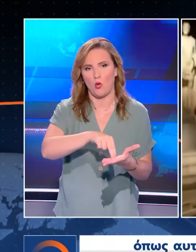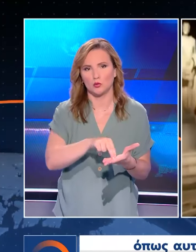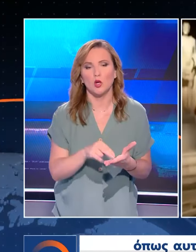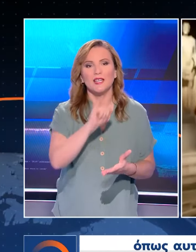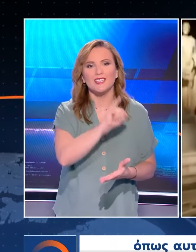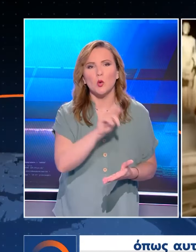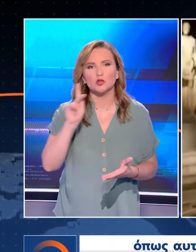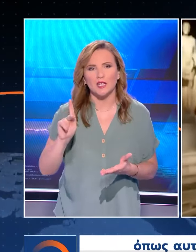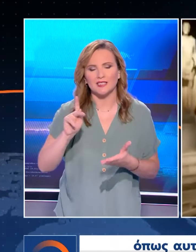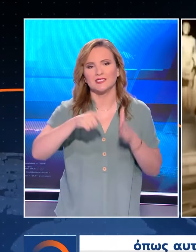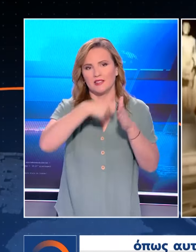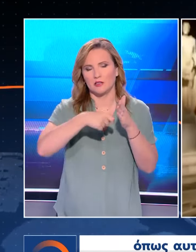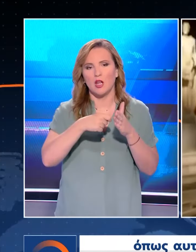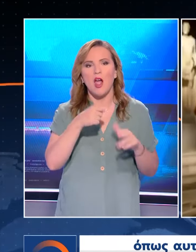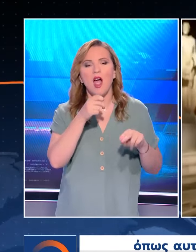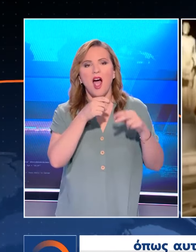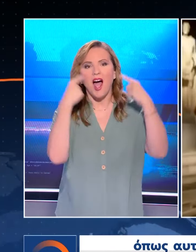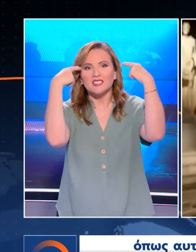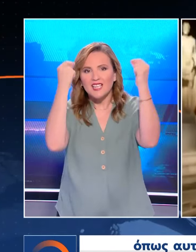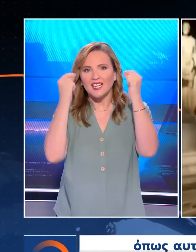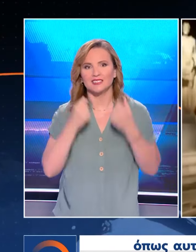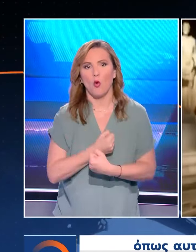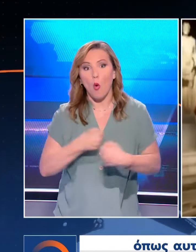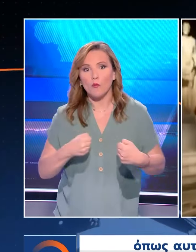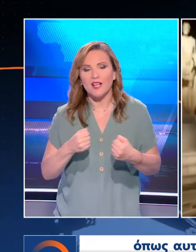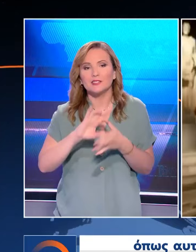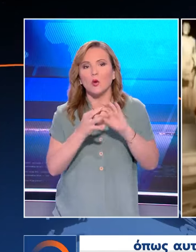του Ιουλίου Κέσσαρα στην ταινία «Αστερίξ» και «Οπελίξ» στους Ολυμπιακούς Αγώνες.